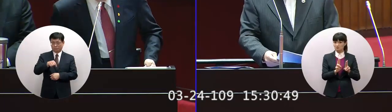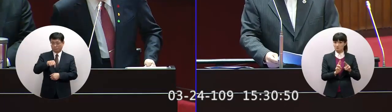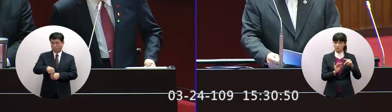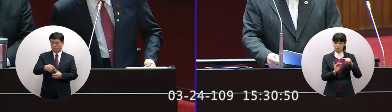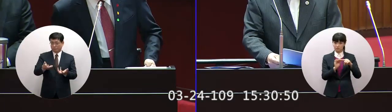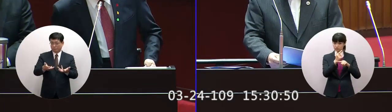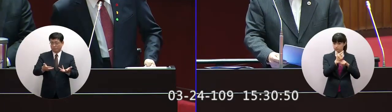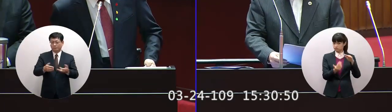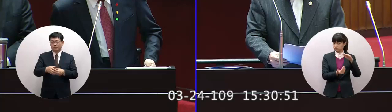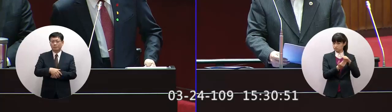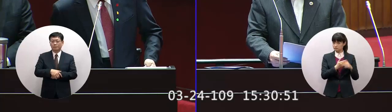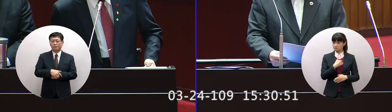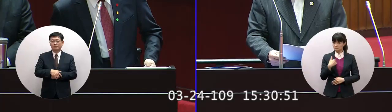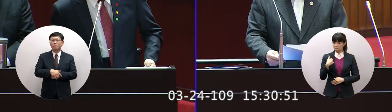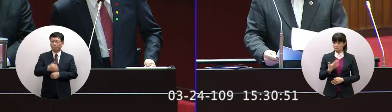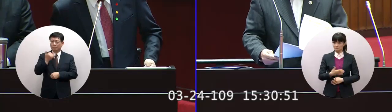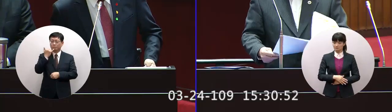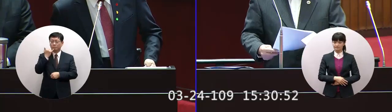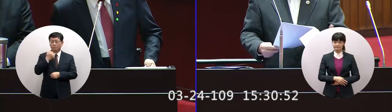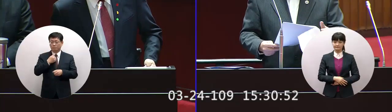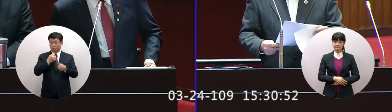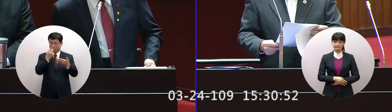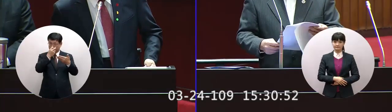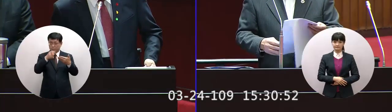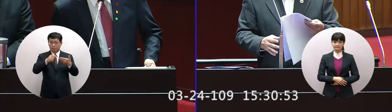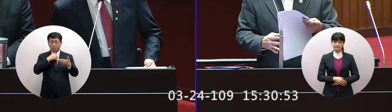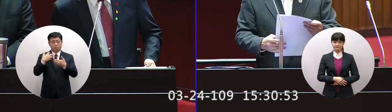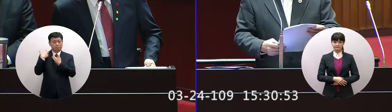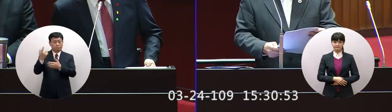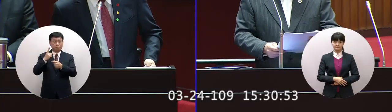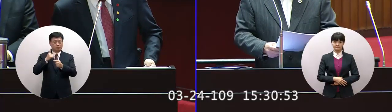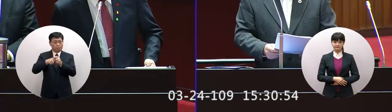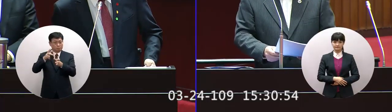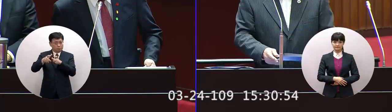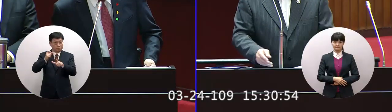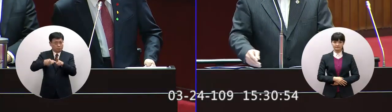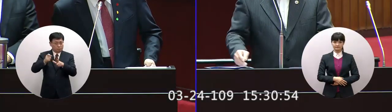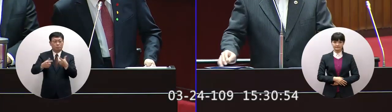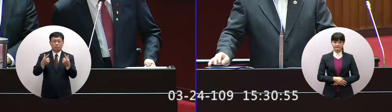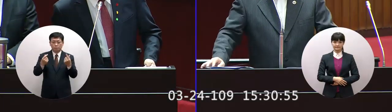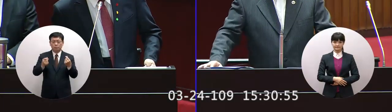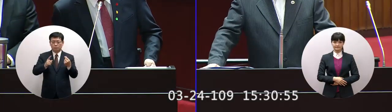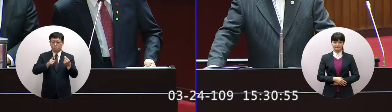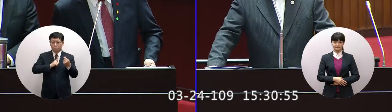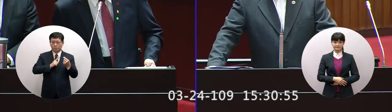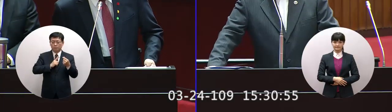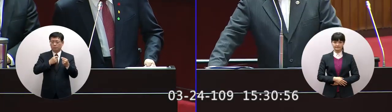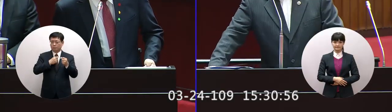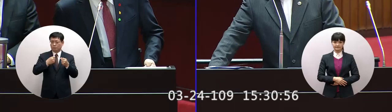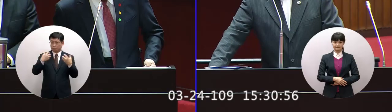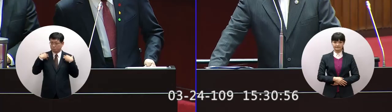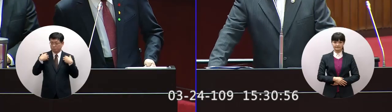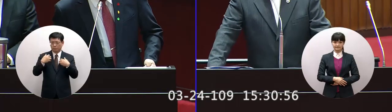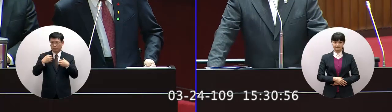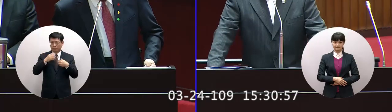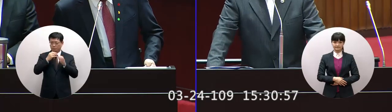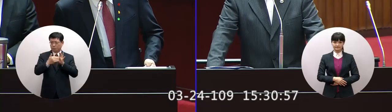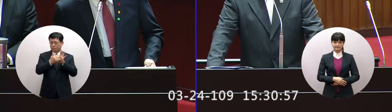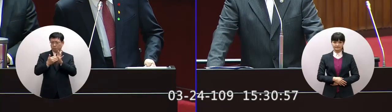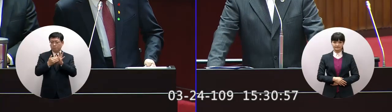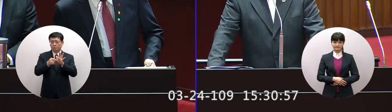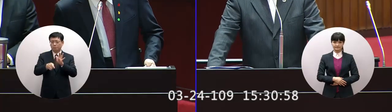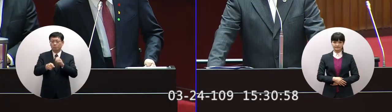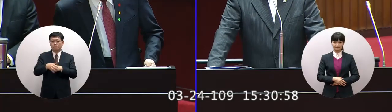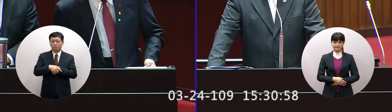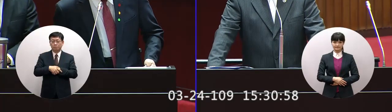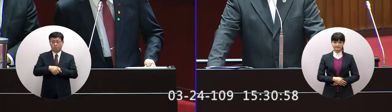部分来说的话呢，可以看到我们也请中油要去做这一个所谓的来防止这